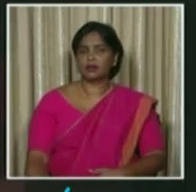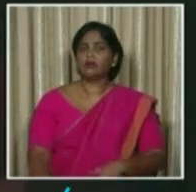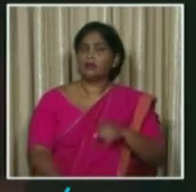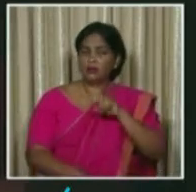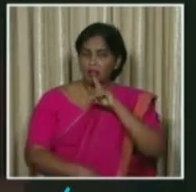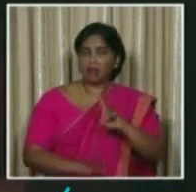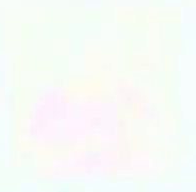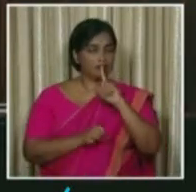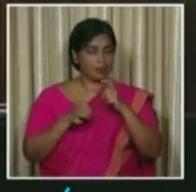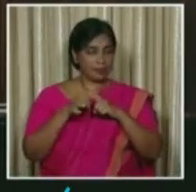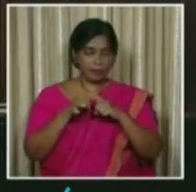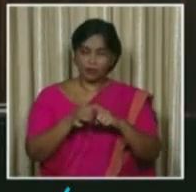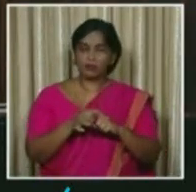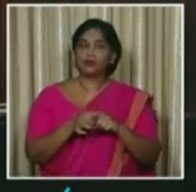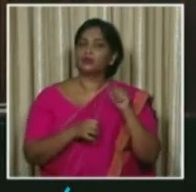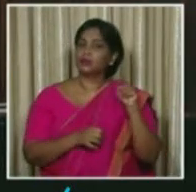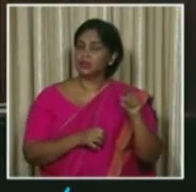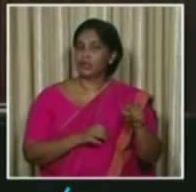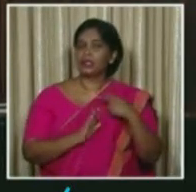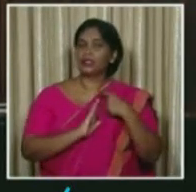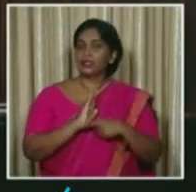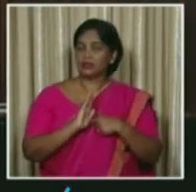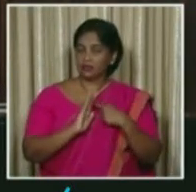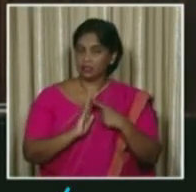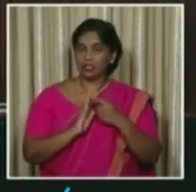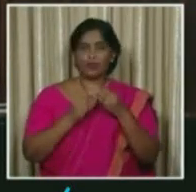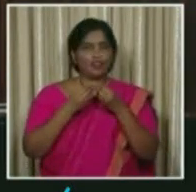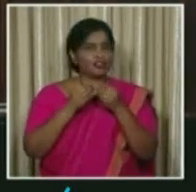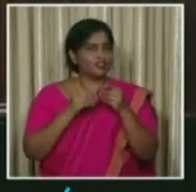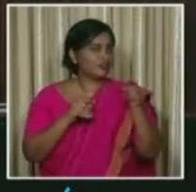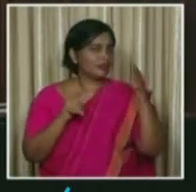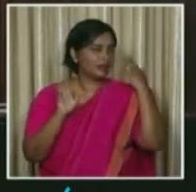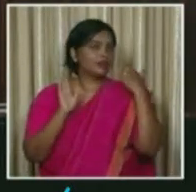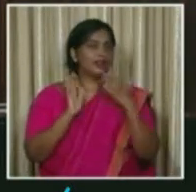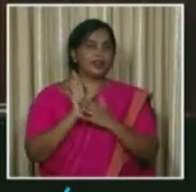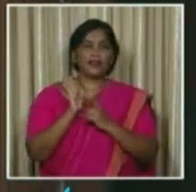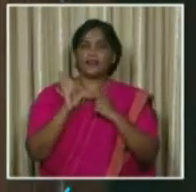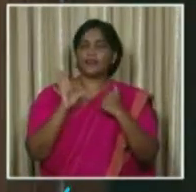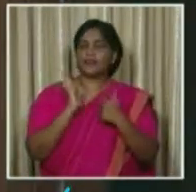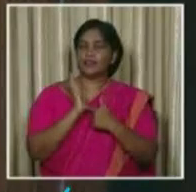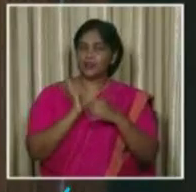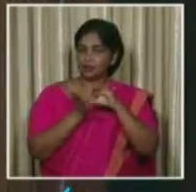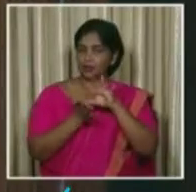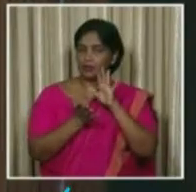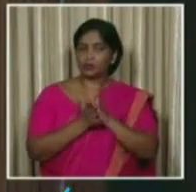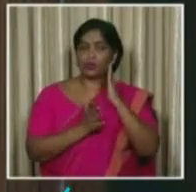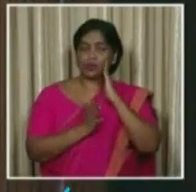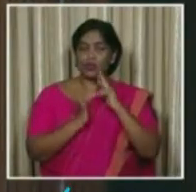කියන්නේ මේක කල් දාන්න. අර දේශීය මුදුකාංග සඳහා වැඩ්බද්ද පැනවිලා